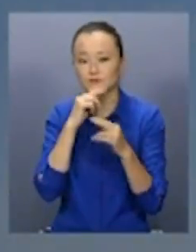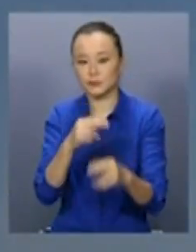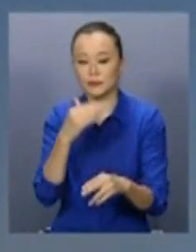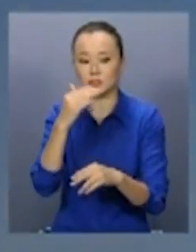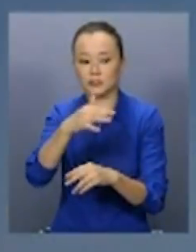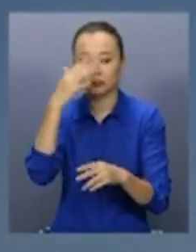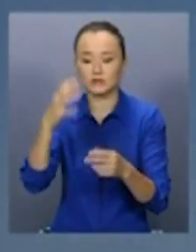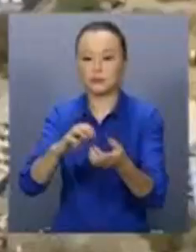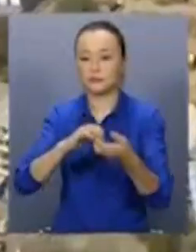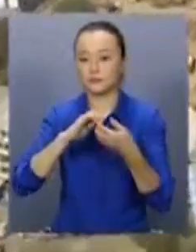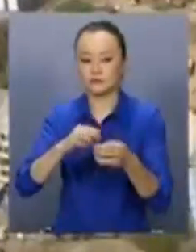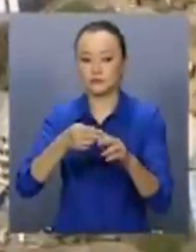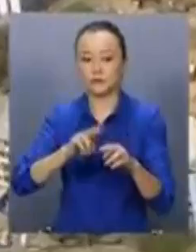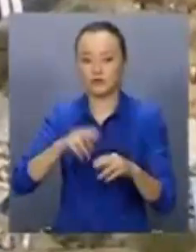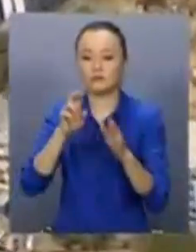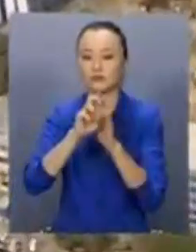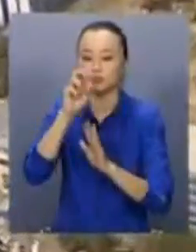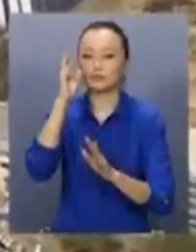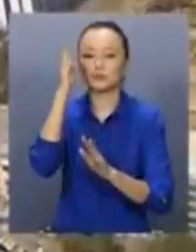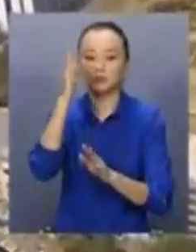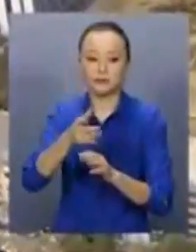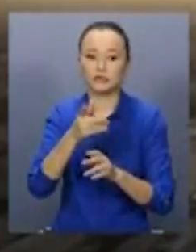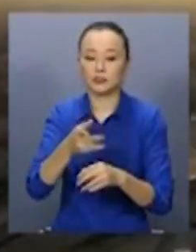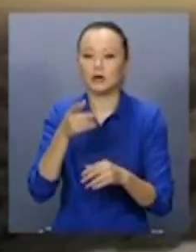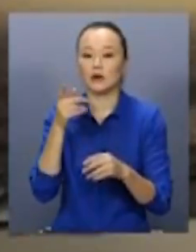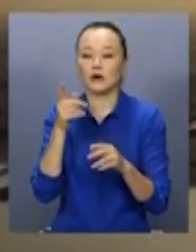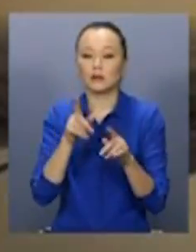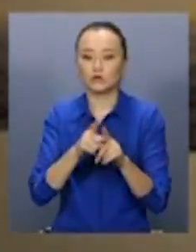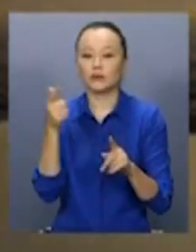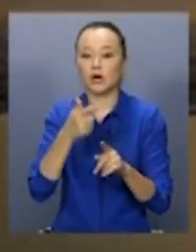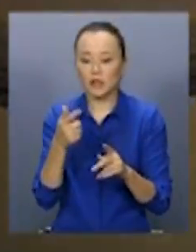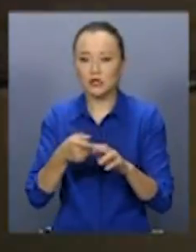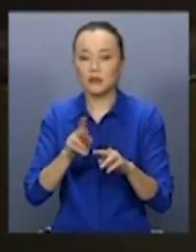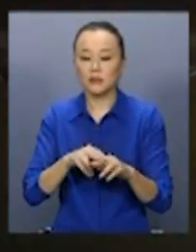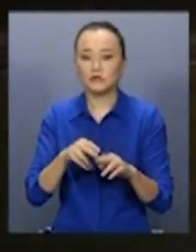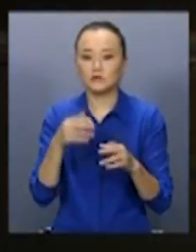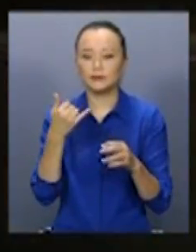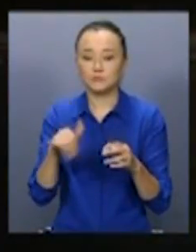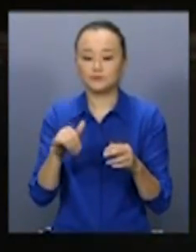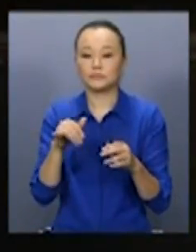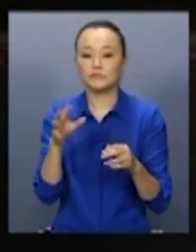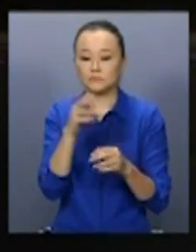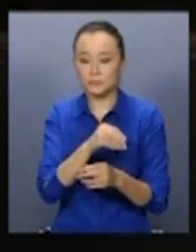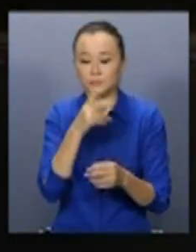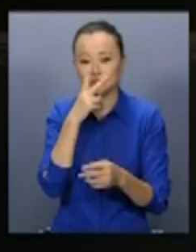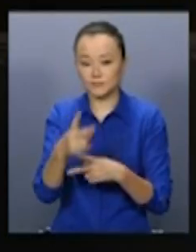көкпен таласқан ғимараттар жарқын болашақтың айқын кепілі. Ендеше ғаламның ғажайып ғимараттарымен таныс